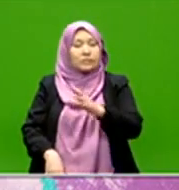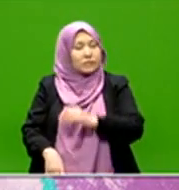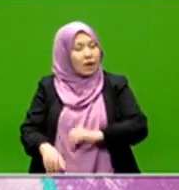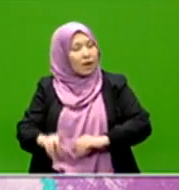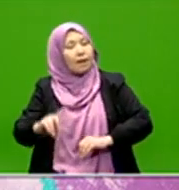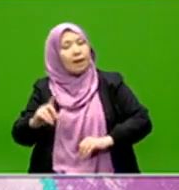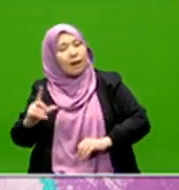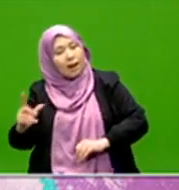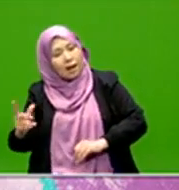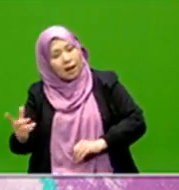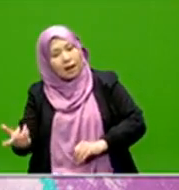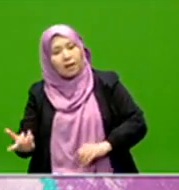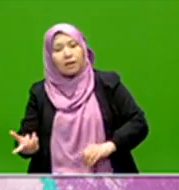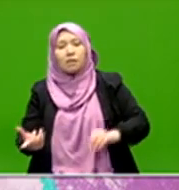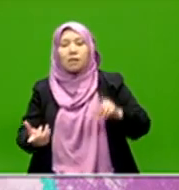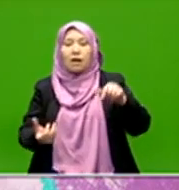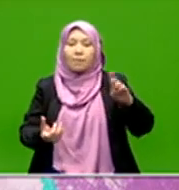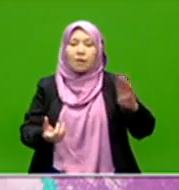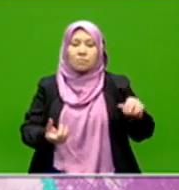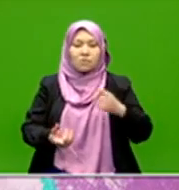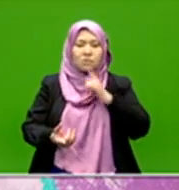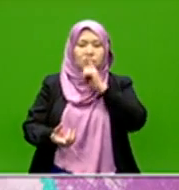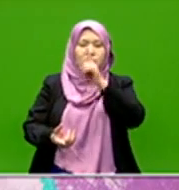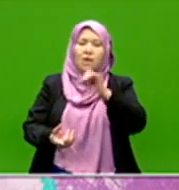قال إنما